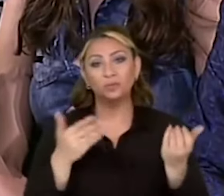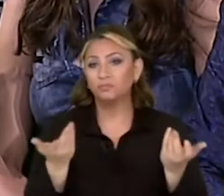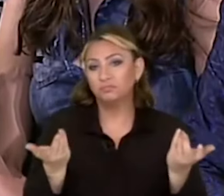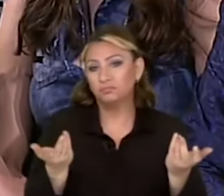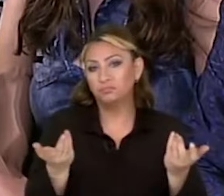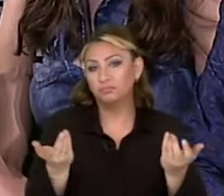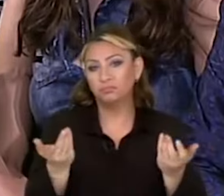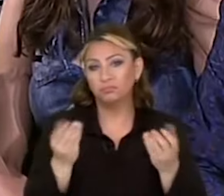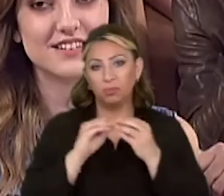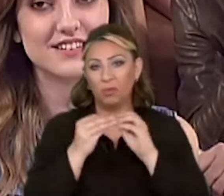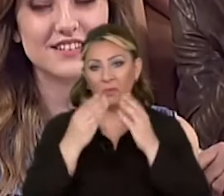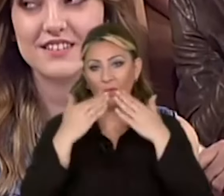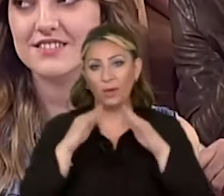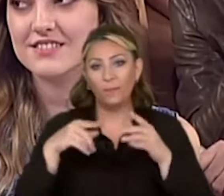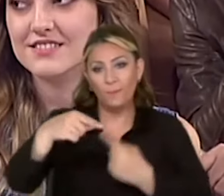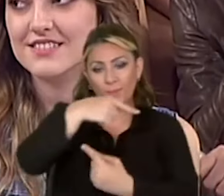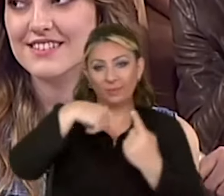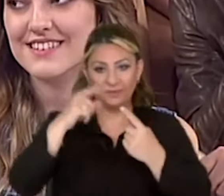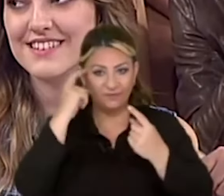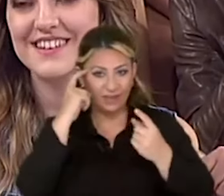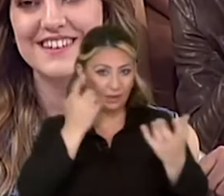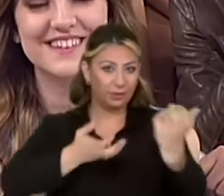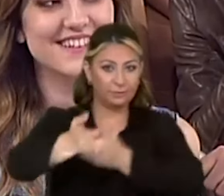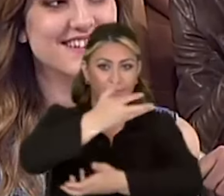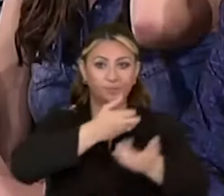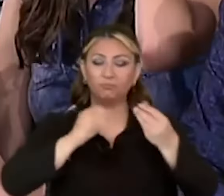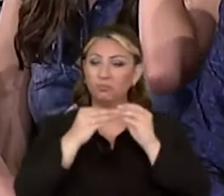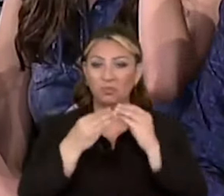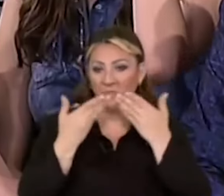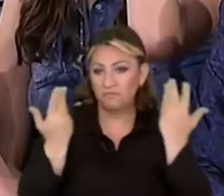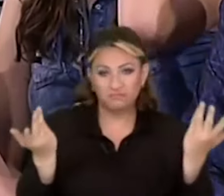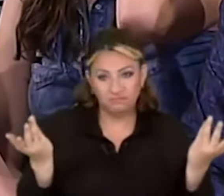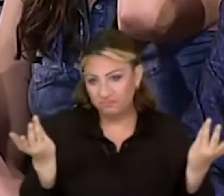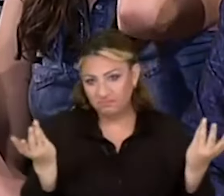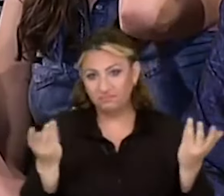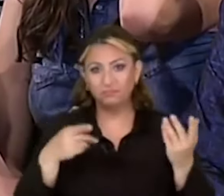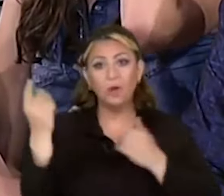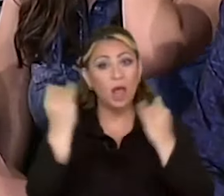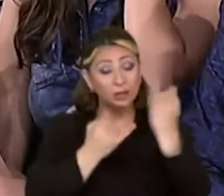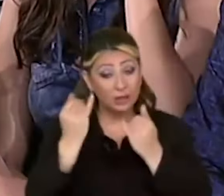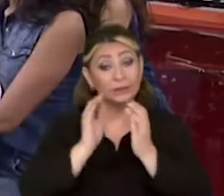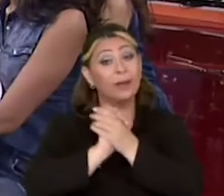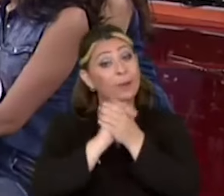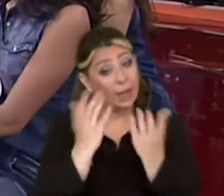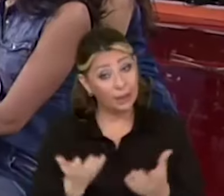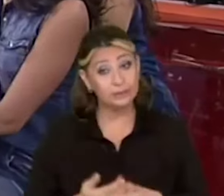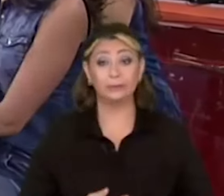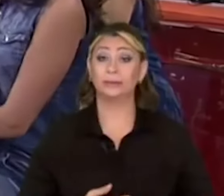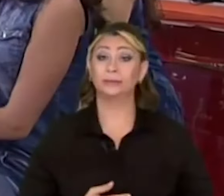yani. No problem. Birbirimizden feyiz alırız. No problem. Birbirimizi eleştiririz, tebrik